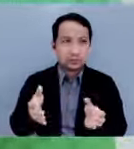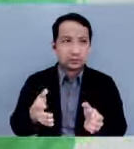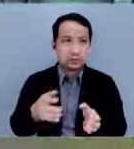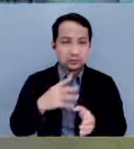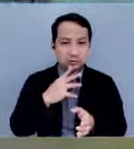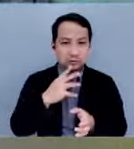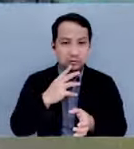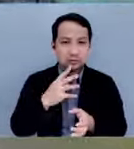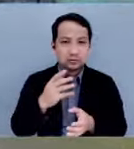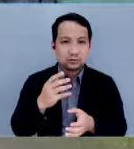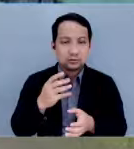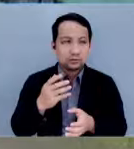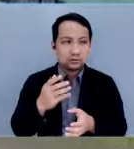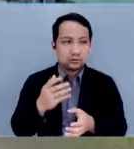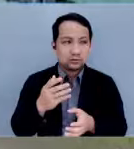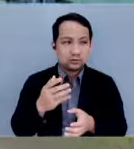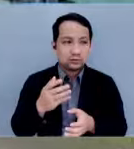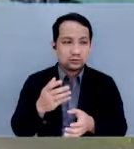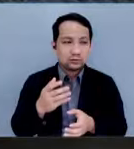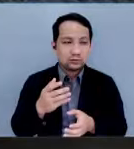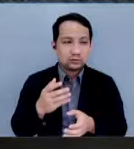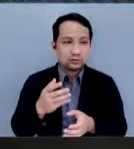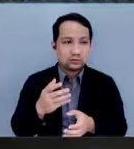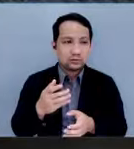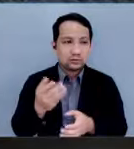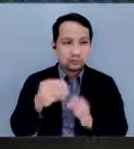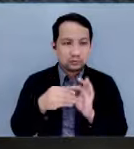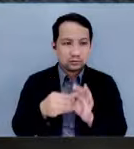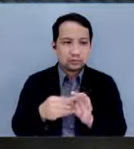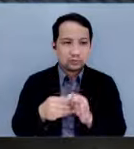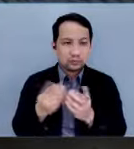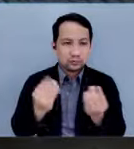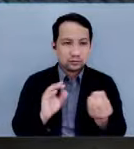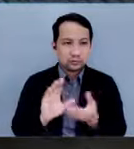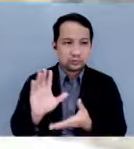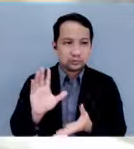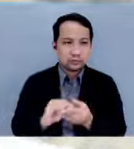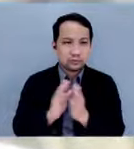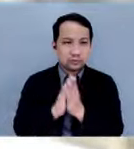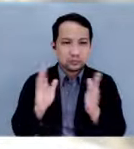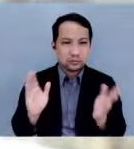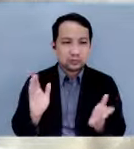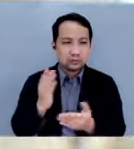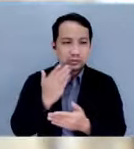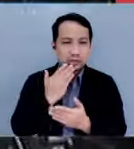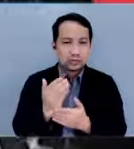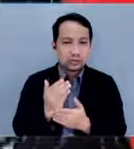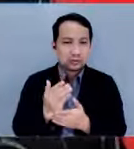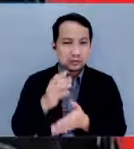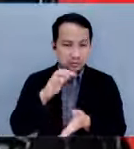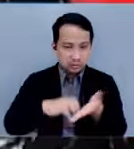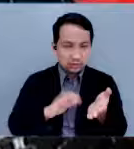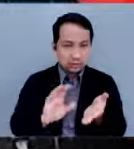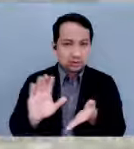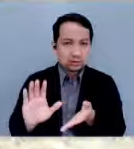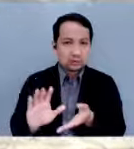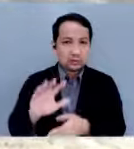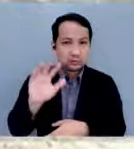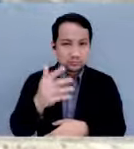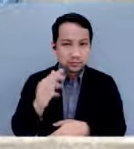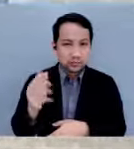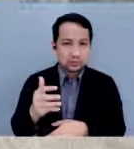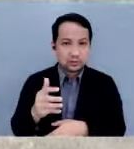sasakyan. Yan ang naging diskarte ni Jojo. At bukod sa napakatipid, kumita pa siya sa kanyang 5 peso car